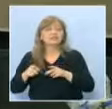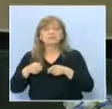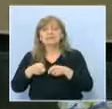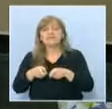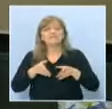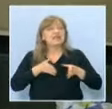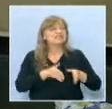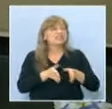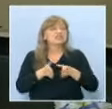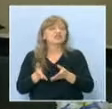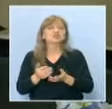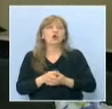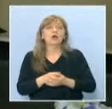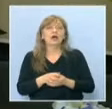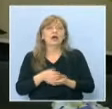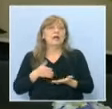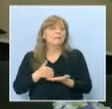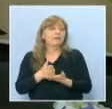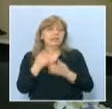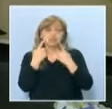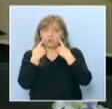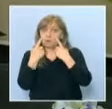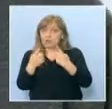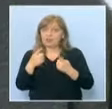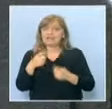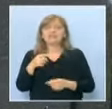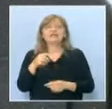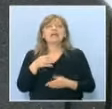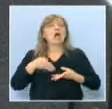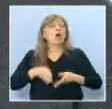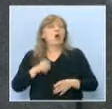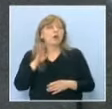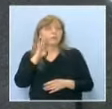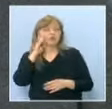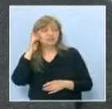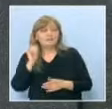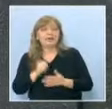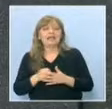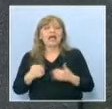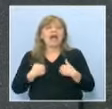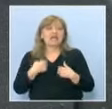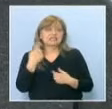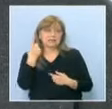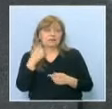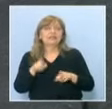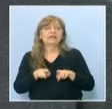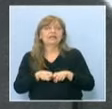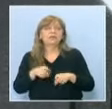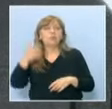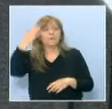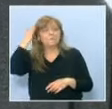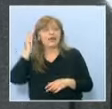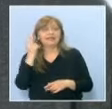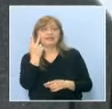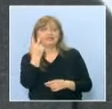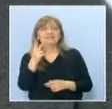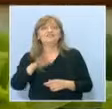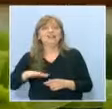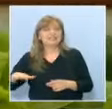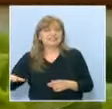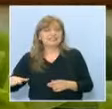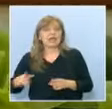вас? През погледа на родител. През погледа на родител. Точно това ще я да кажа. Аз самата като майка на две деца, които са възпитаници на